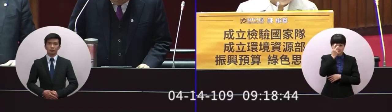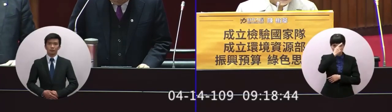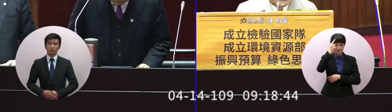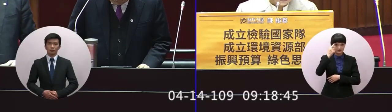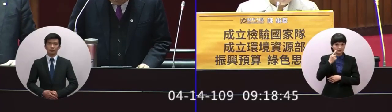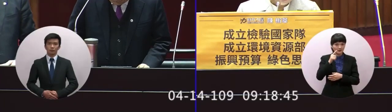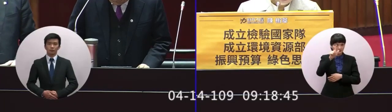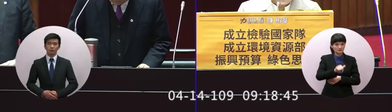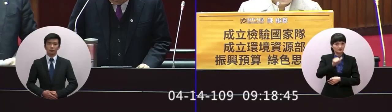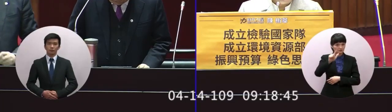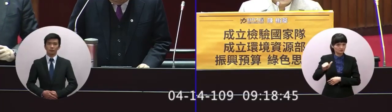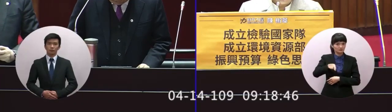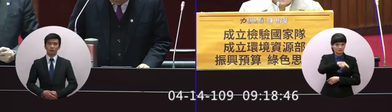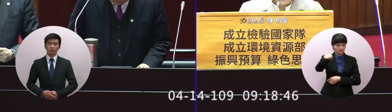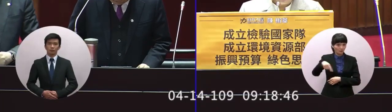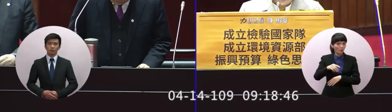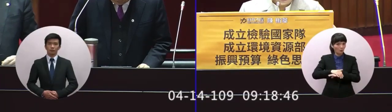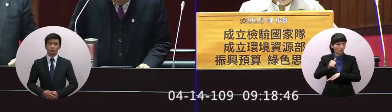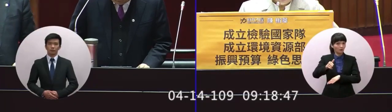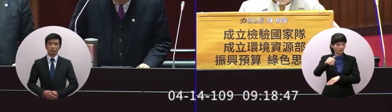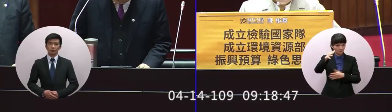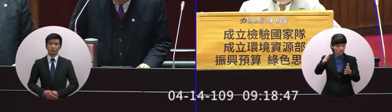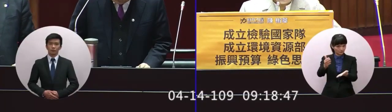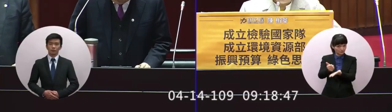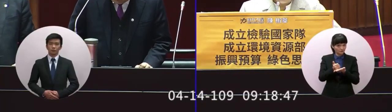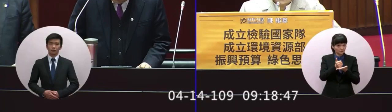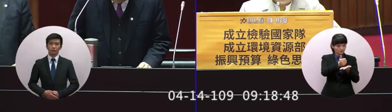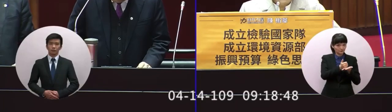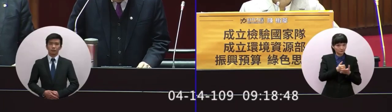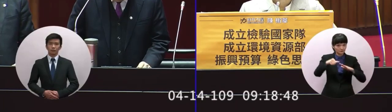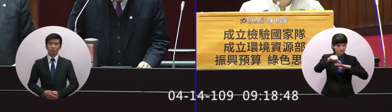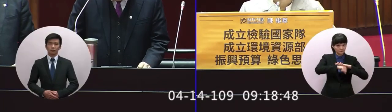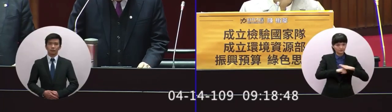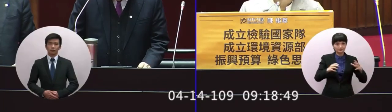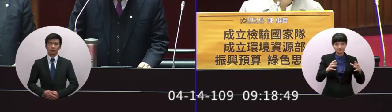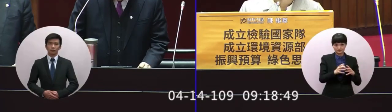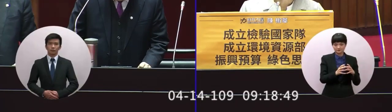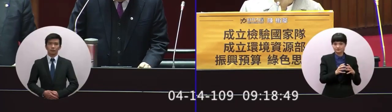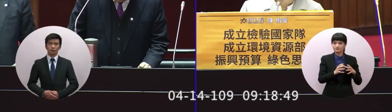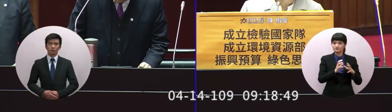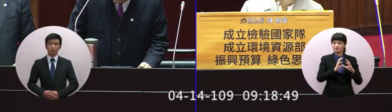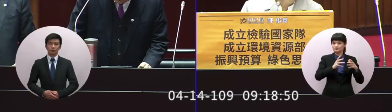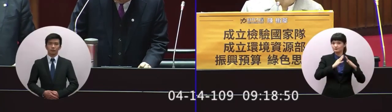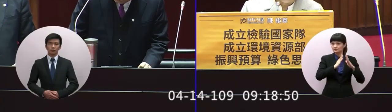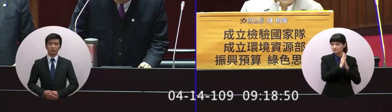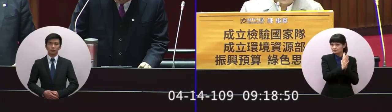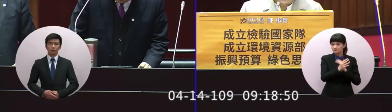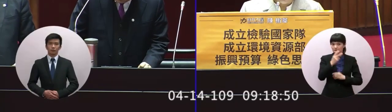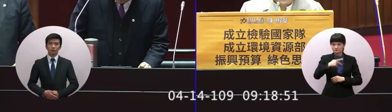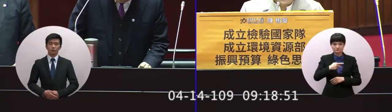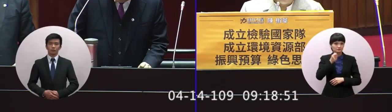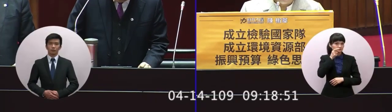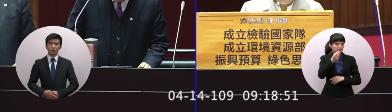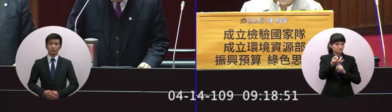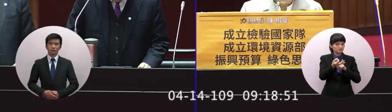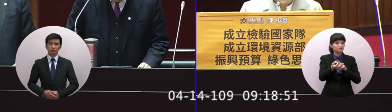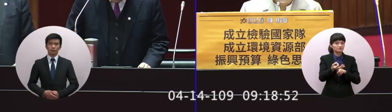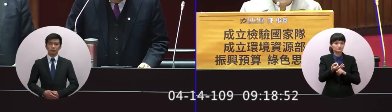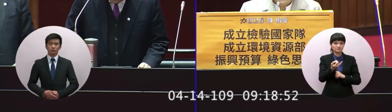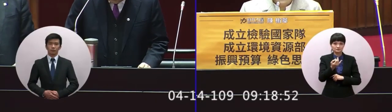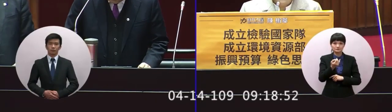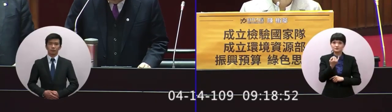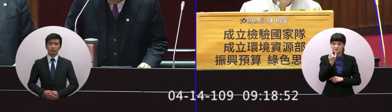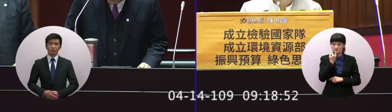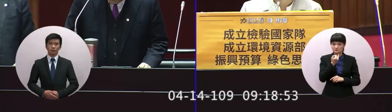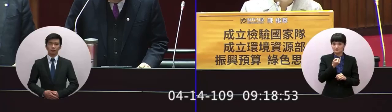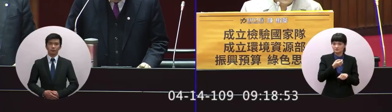个检验国家队的团队哈。然后在他们的待遇方面，能够用这个检验量能